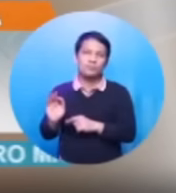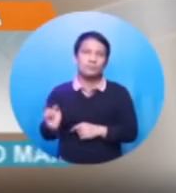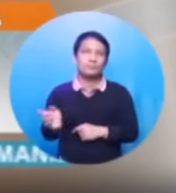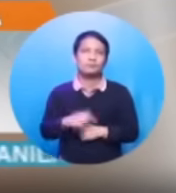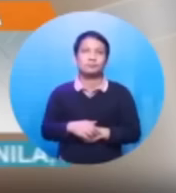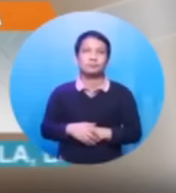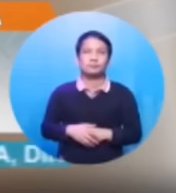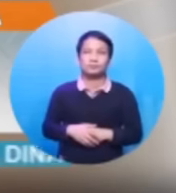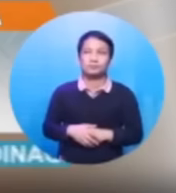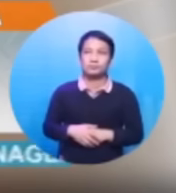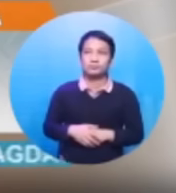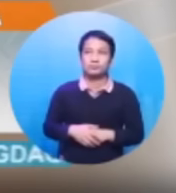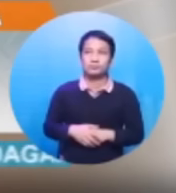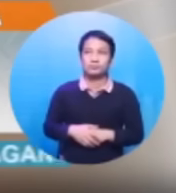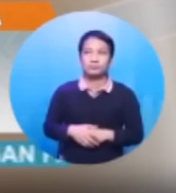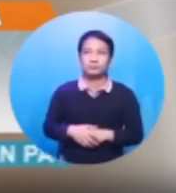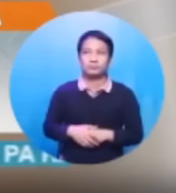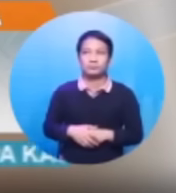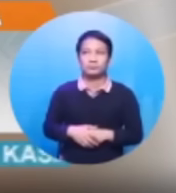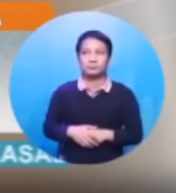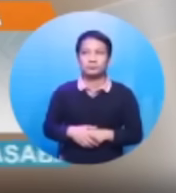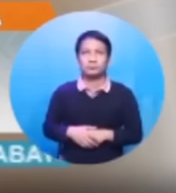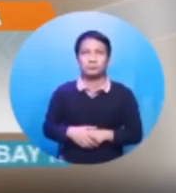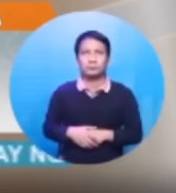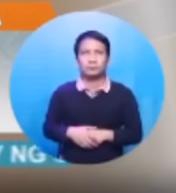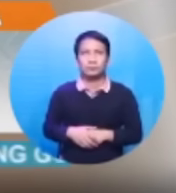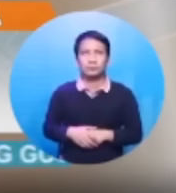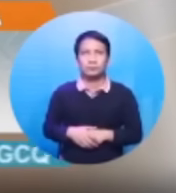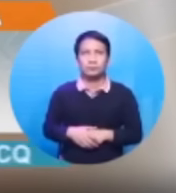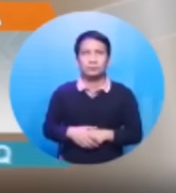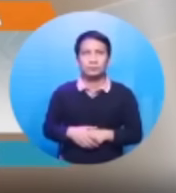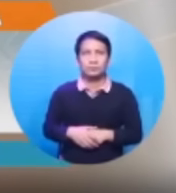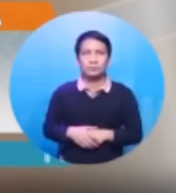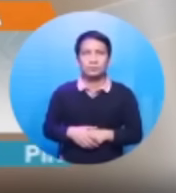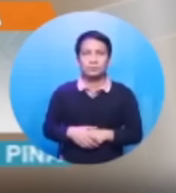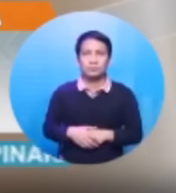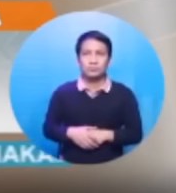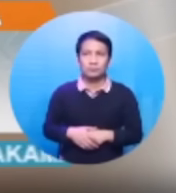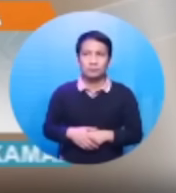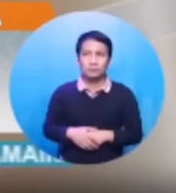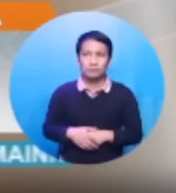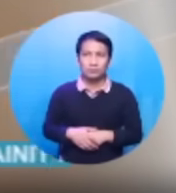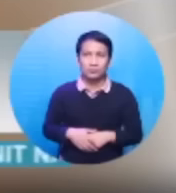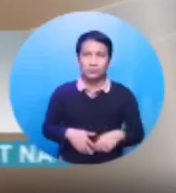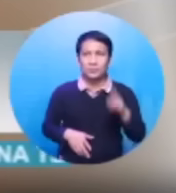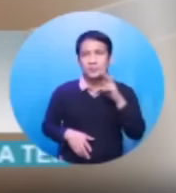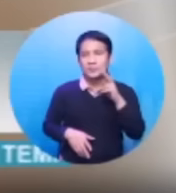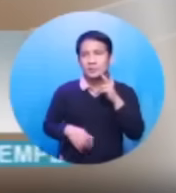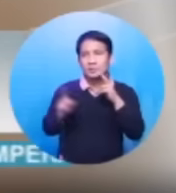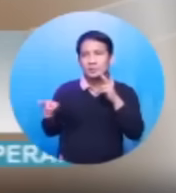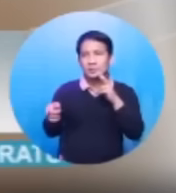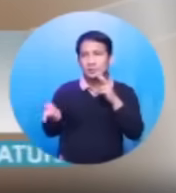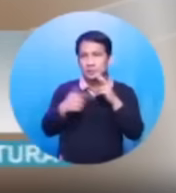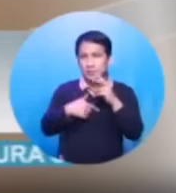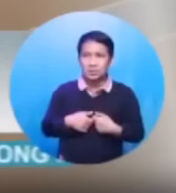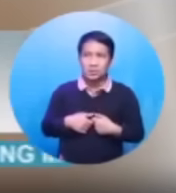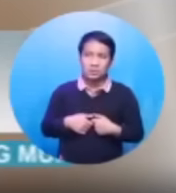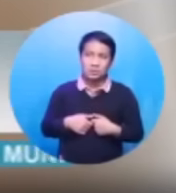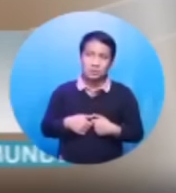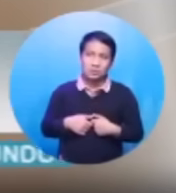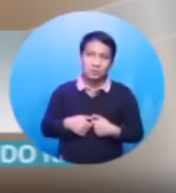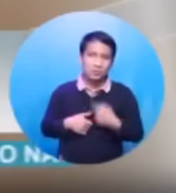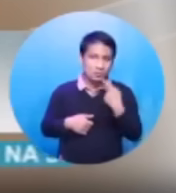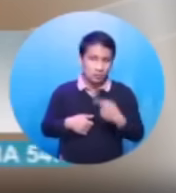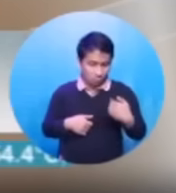Di po ba pwede? Sige po. Veronica? Pwede naman po sila mag-ano eh, di ba? Dinip-ano lang po lang ako eh, parang